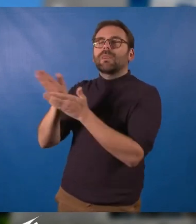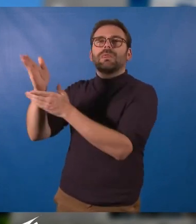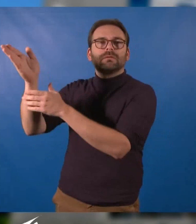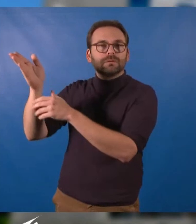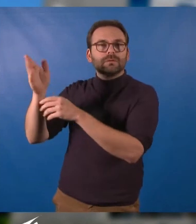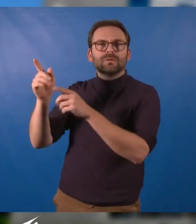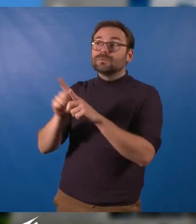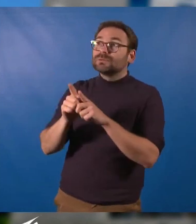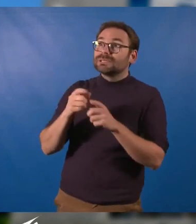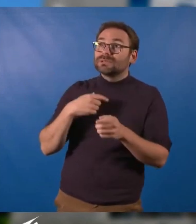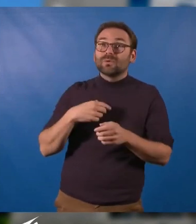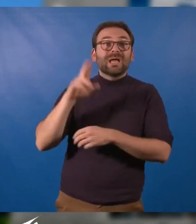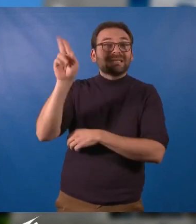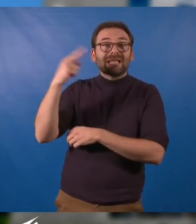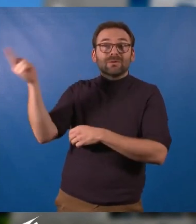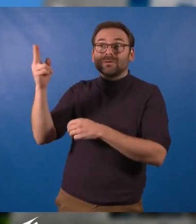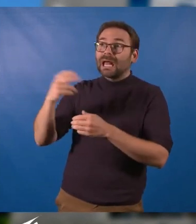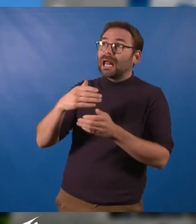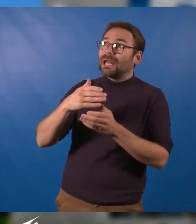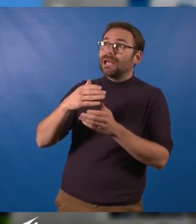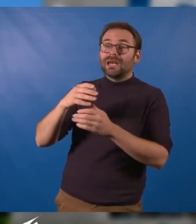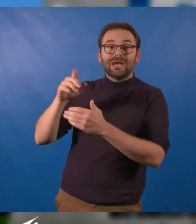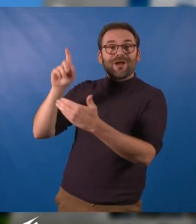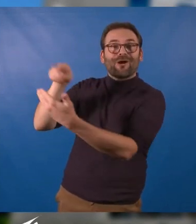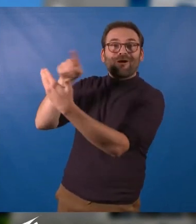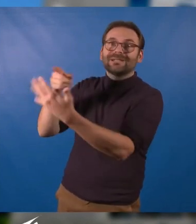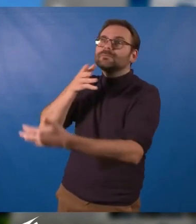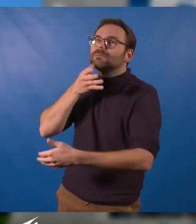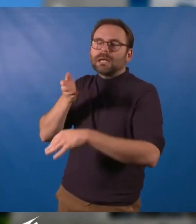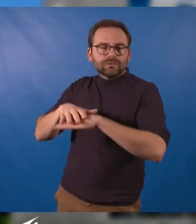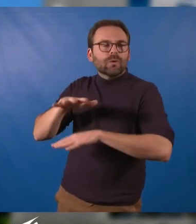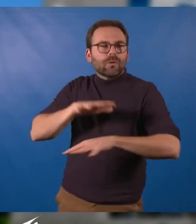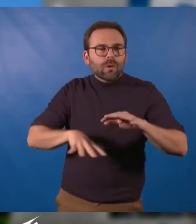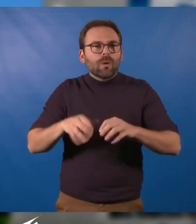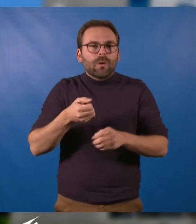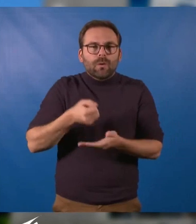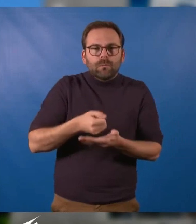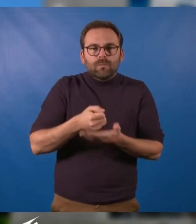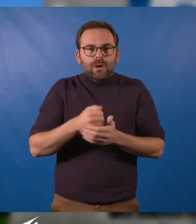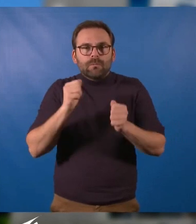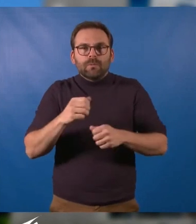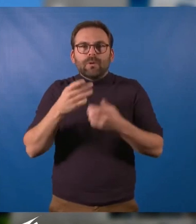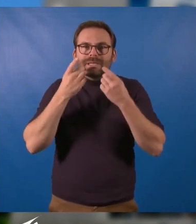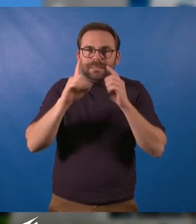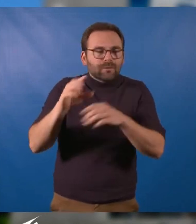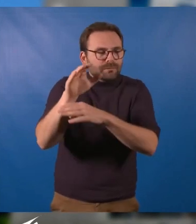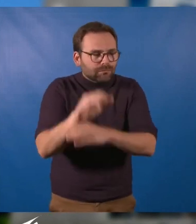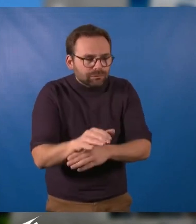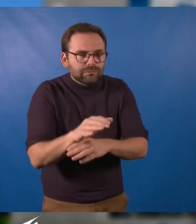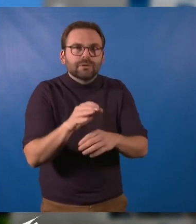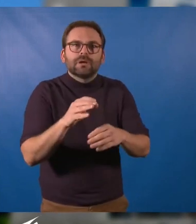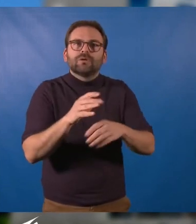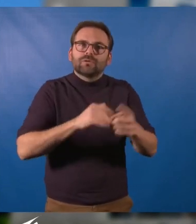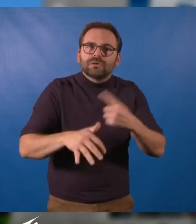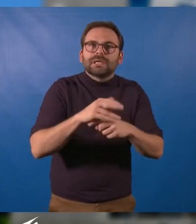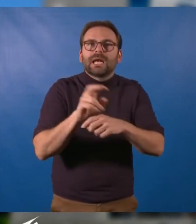de corriger le cap national, notre métropole est un parapluie démocratique, social et écologique